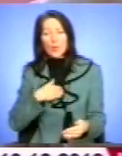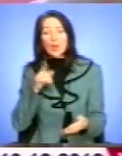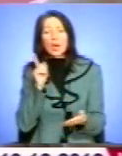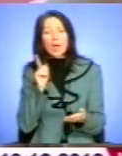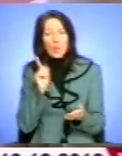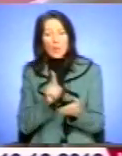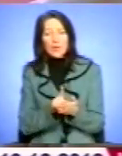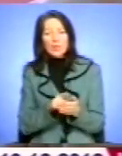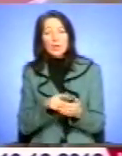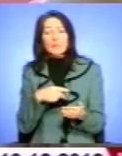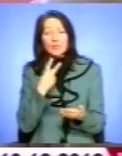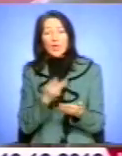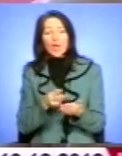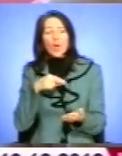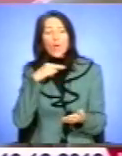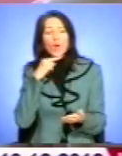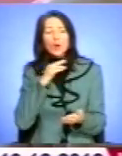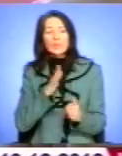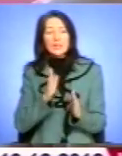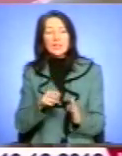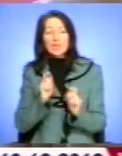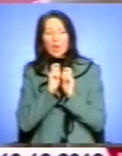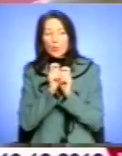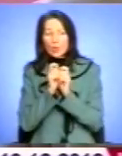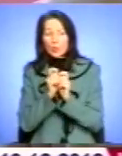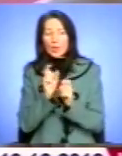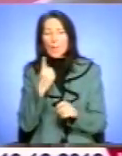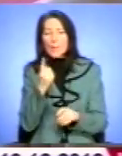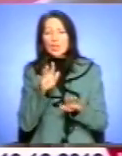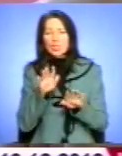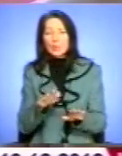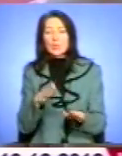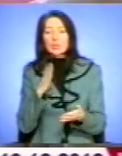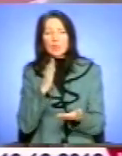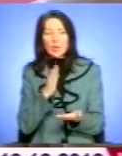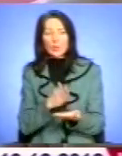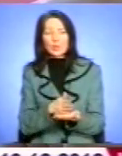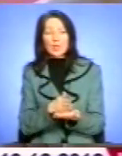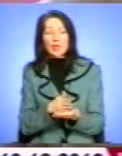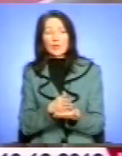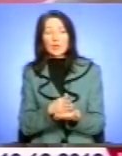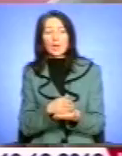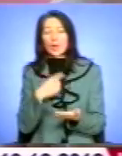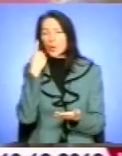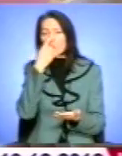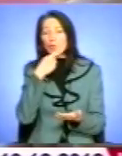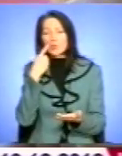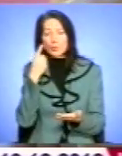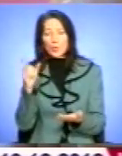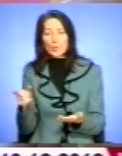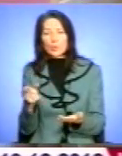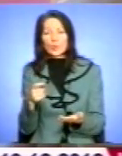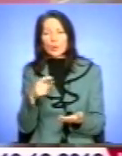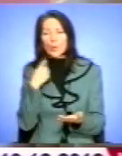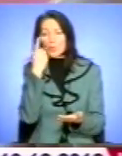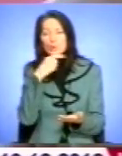перш за все, увагу, як і на подарунках, але перше місце поставити в особу, тобто особу Святого